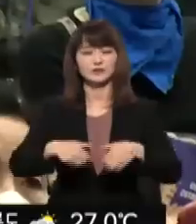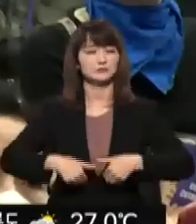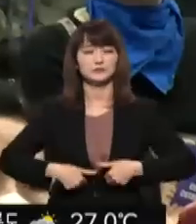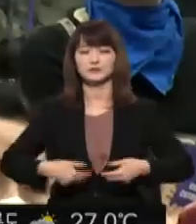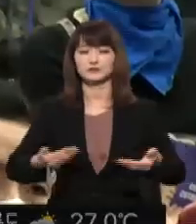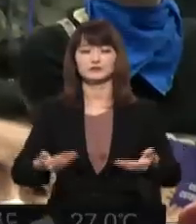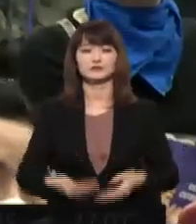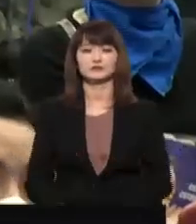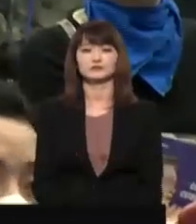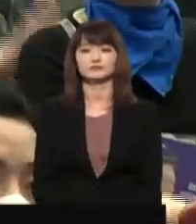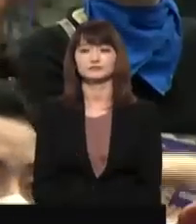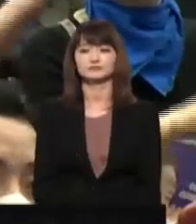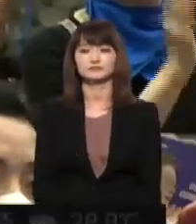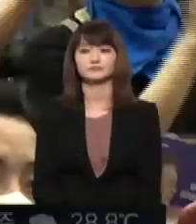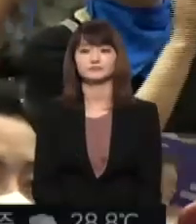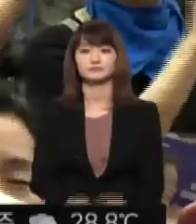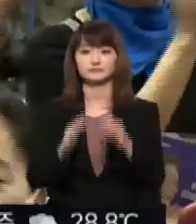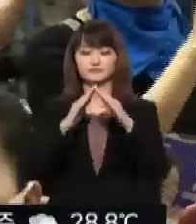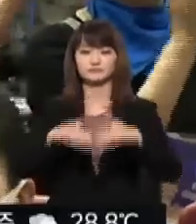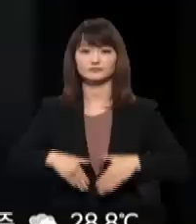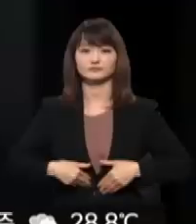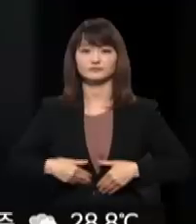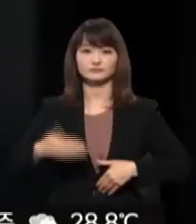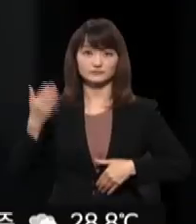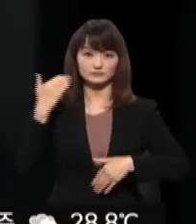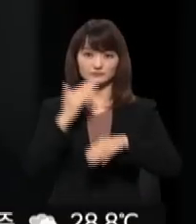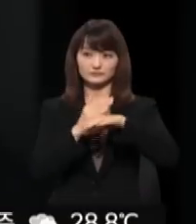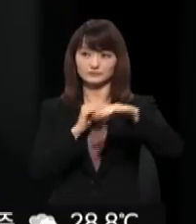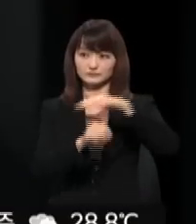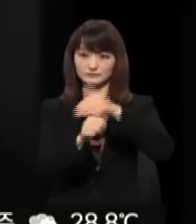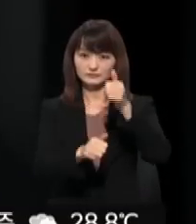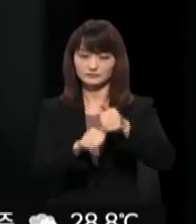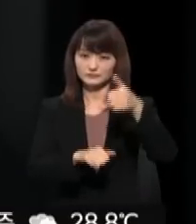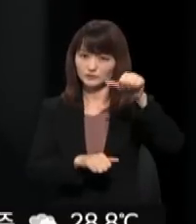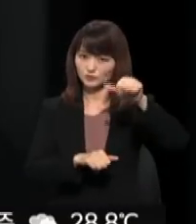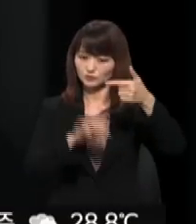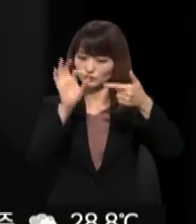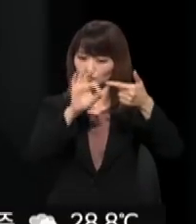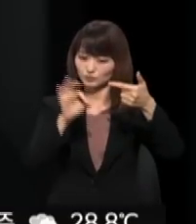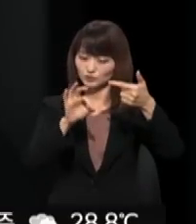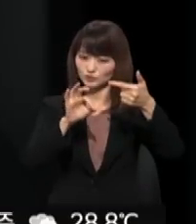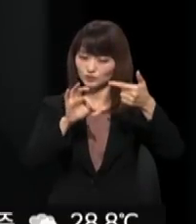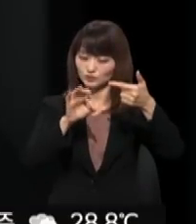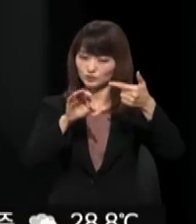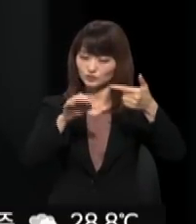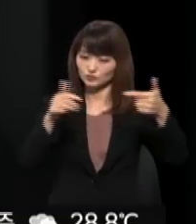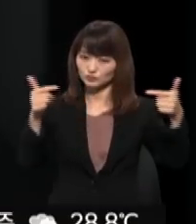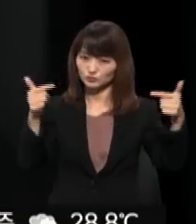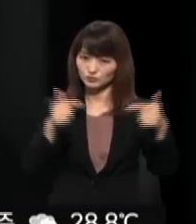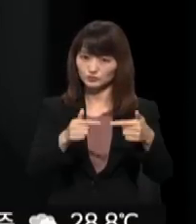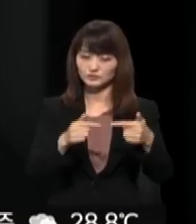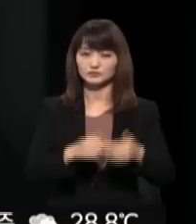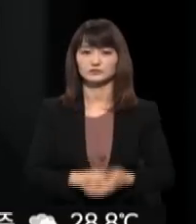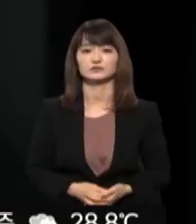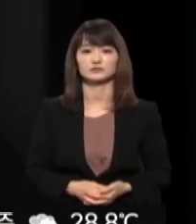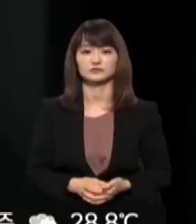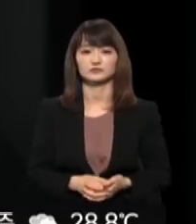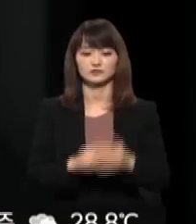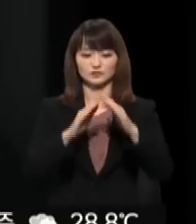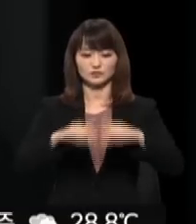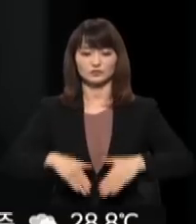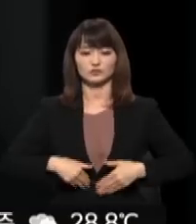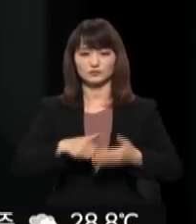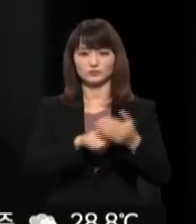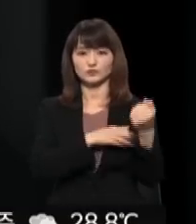있고 호남 같은 경우에는 지난 전당대에 비해서 한 5 6% 낮은 거 같아요 근데 이제 호남 유권자들 같은 경우 여러가지로